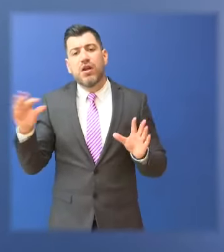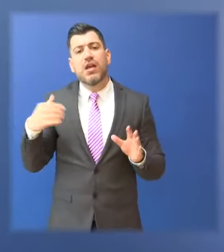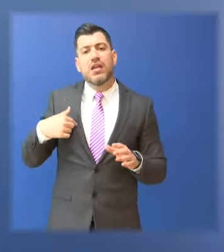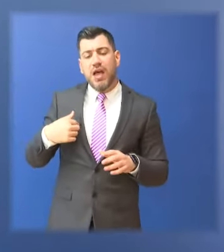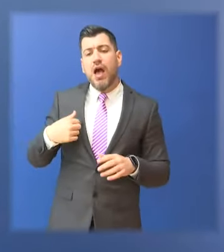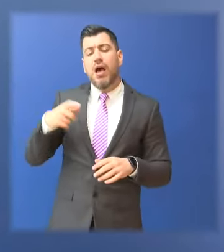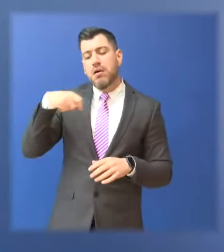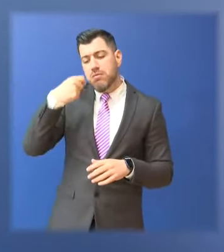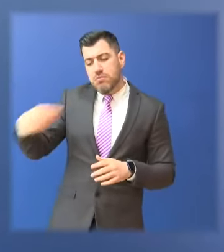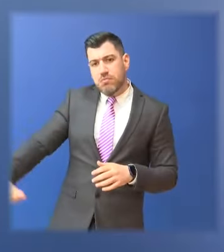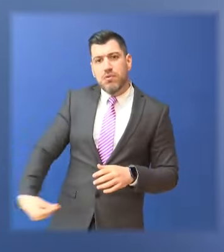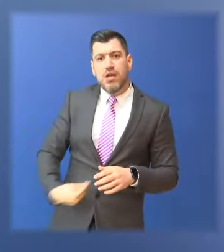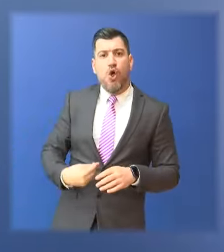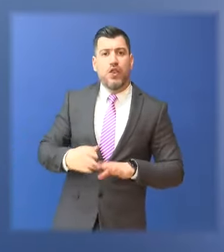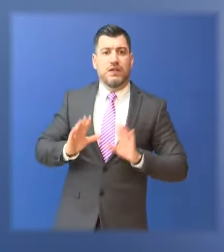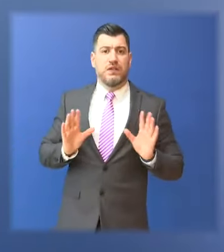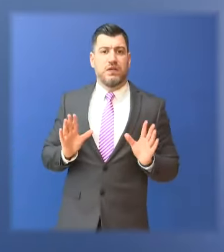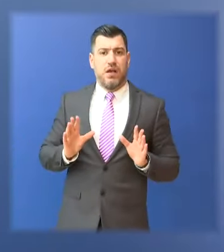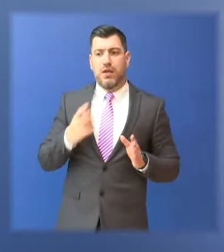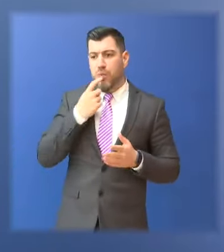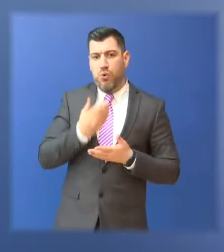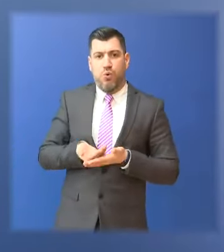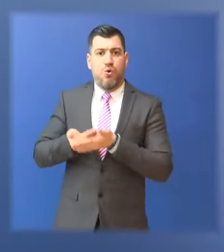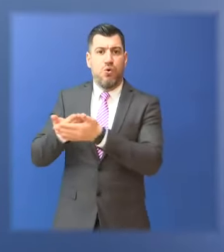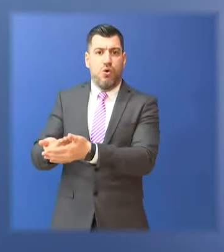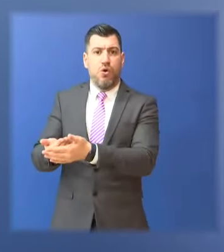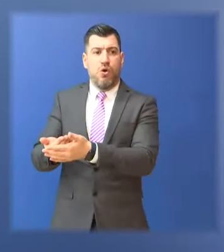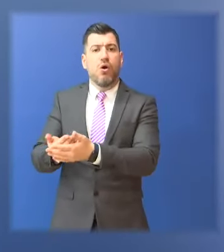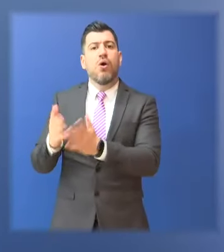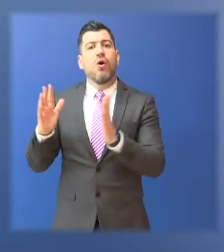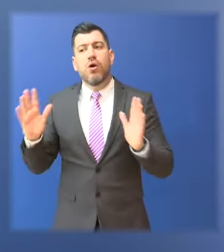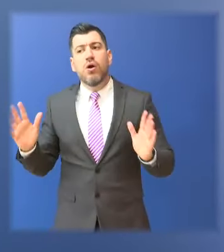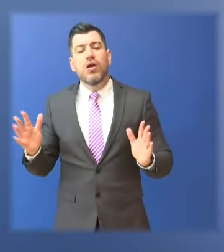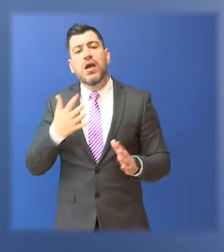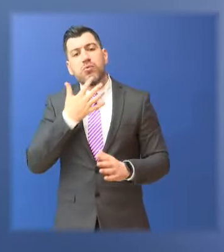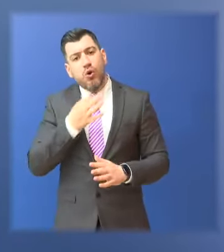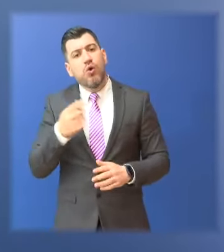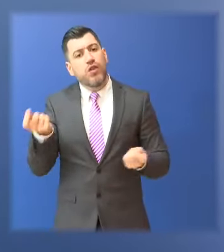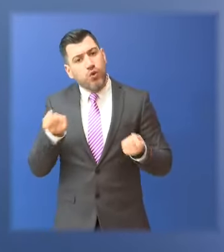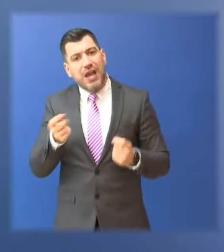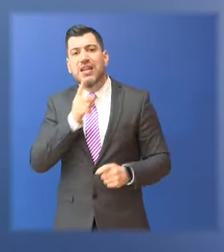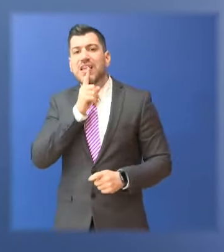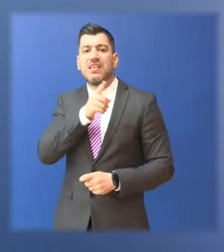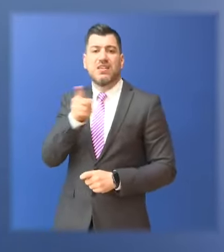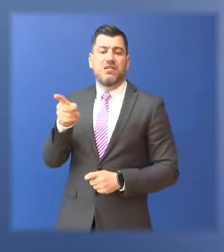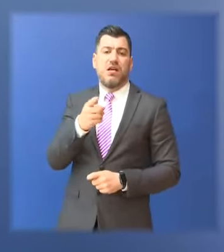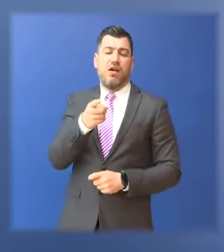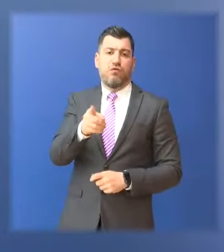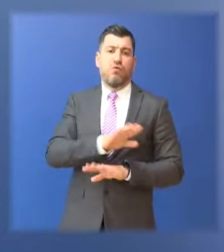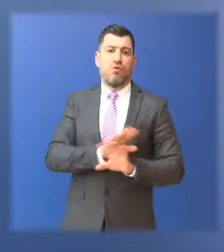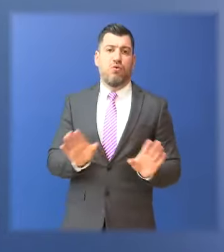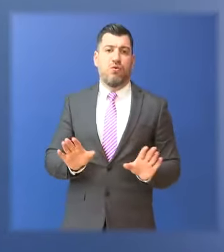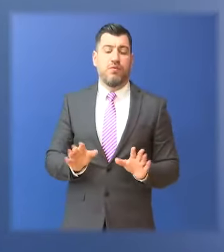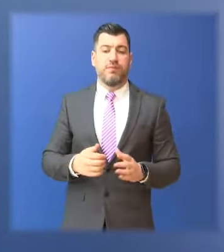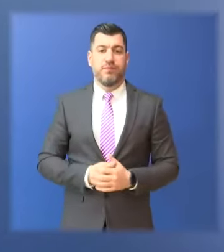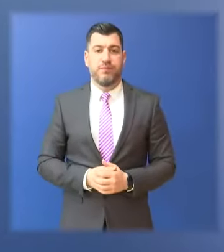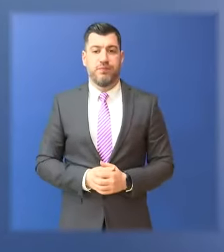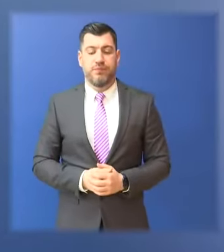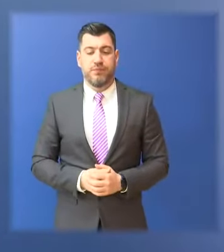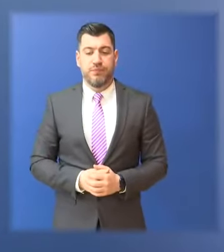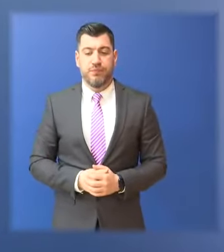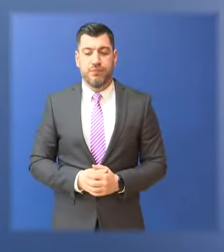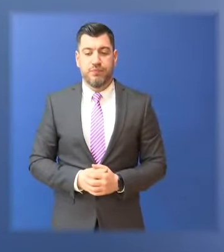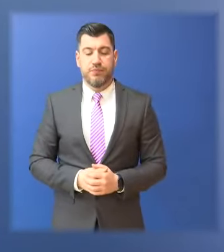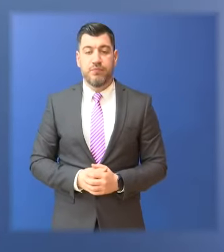είπε ο Πρωθυπουργός? Και ο Πρωθυπουργός λέει: οι βουλευτές της Νέας Δημοκρατίας κατά συνείδηση. Γιατί όταν καλείσαι να απαντήσεις ως πρόεδρος